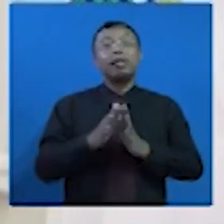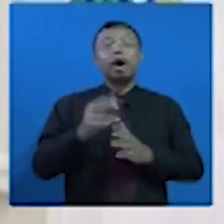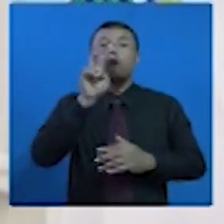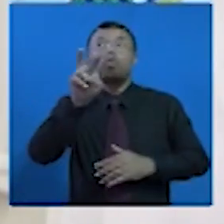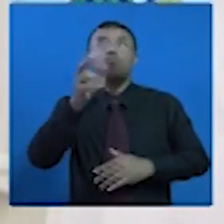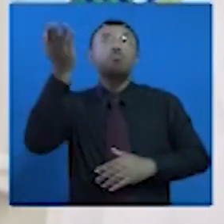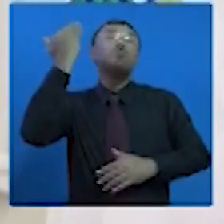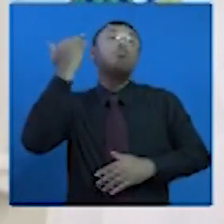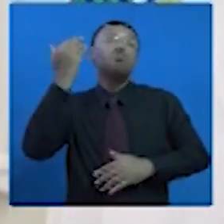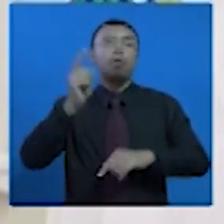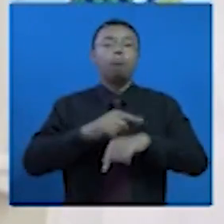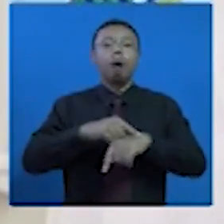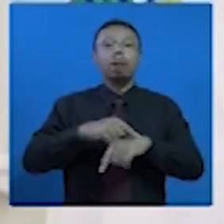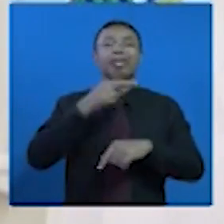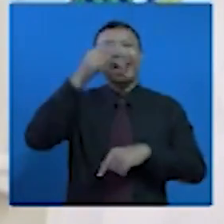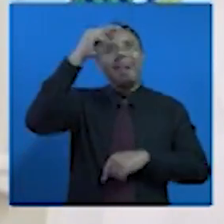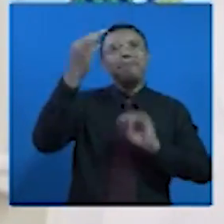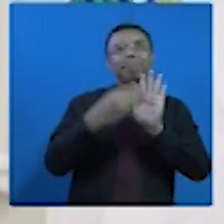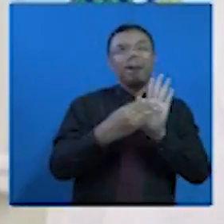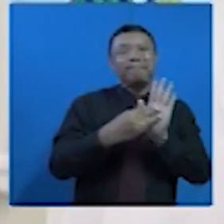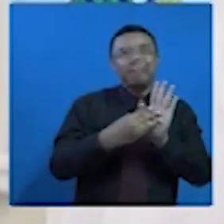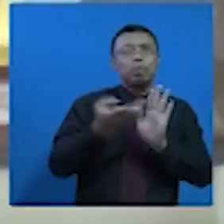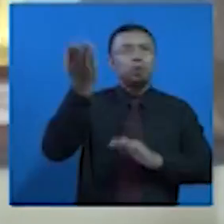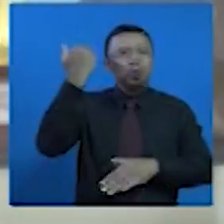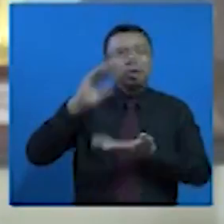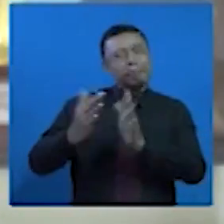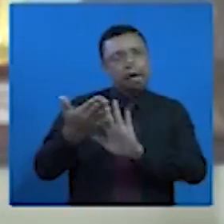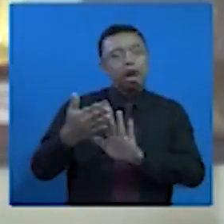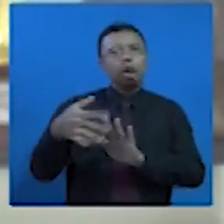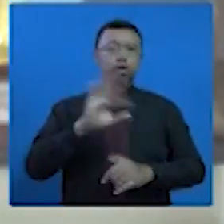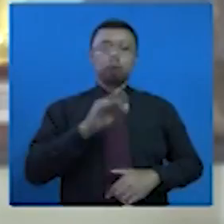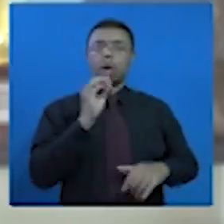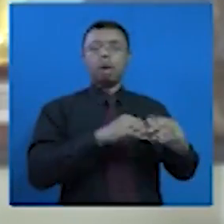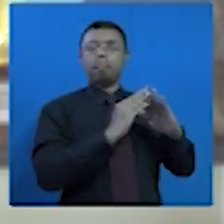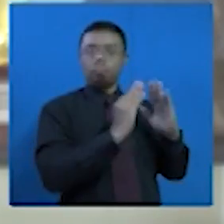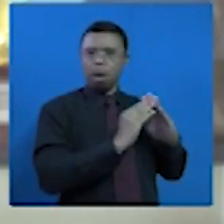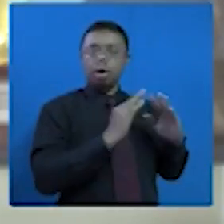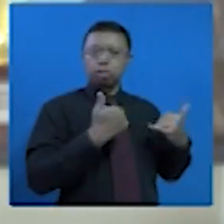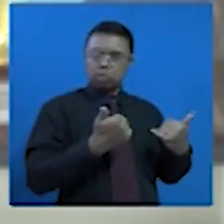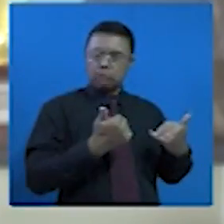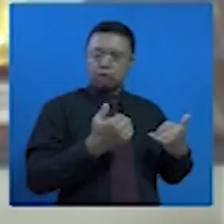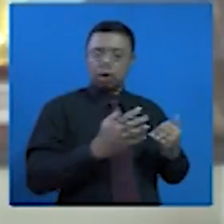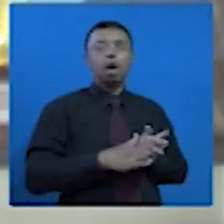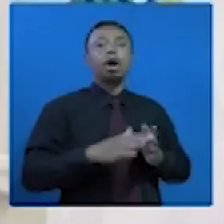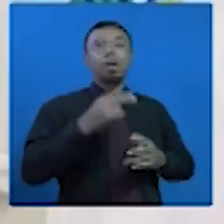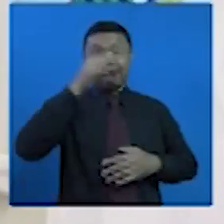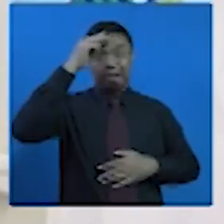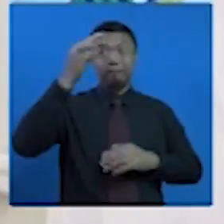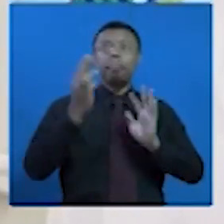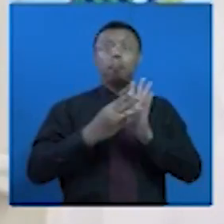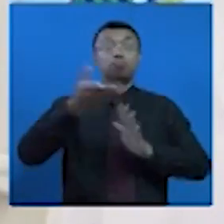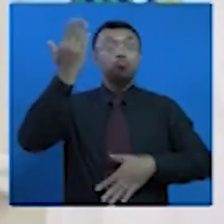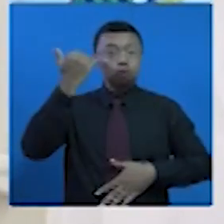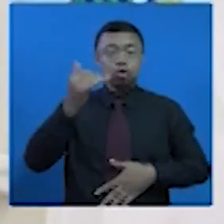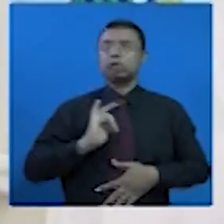suasana Romadhon di zaman Rasulullah Shallallahu Alaihi Wasallam semuanya dikerjakan dirumah bahkan Rasulullah pun